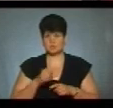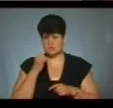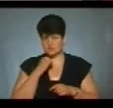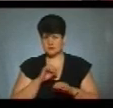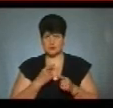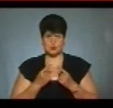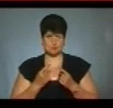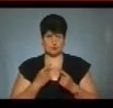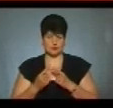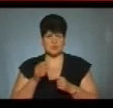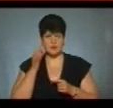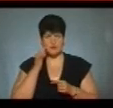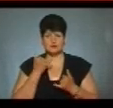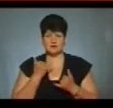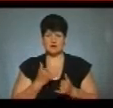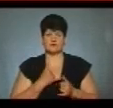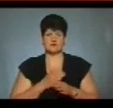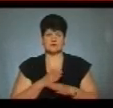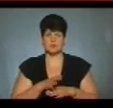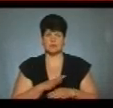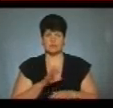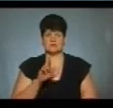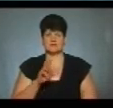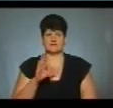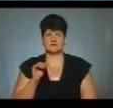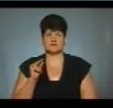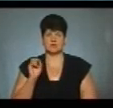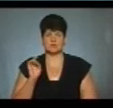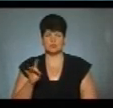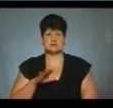за розмову. Нагадую, що в нас в гостях був Ярослав Вівчарук,